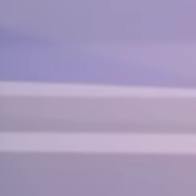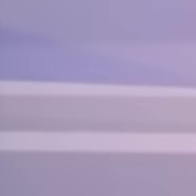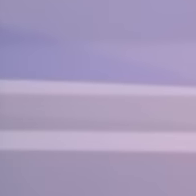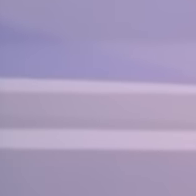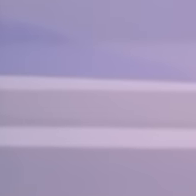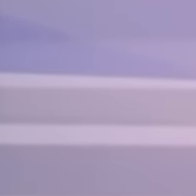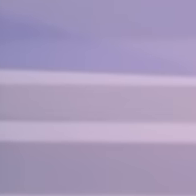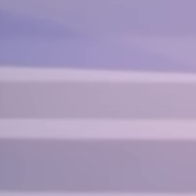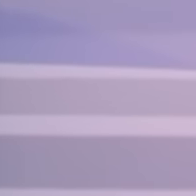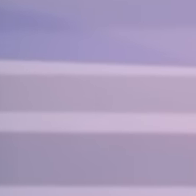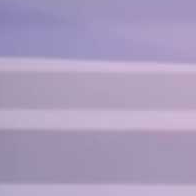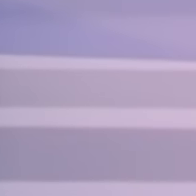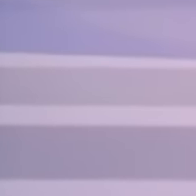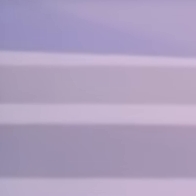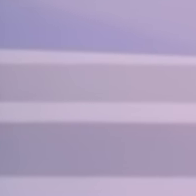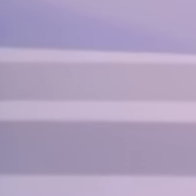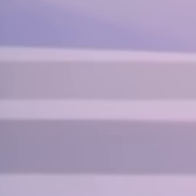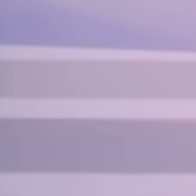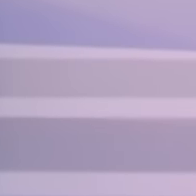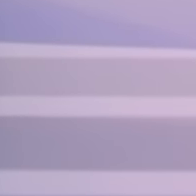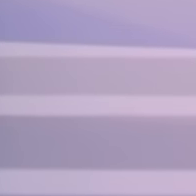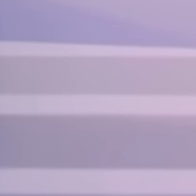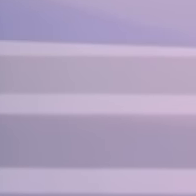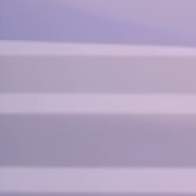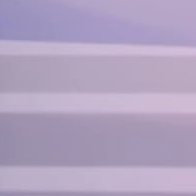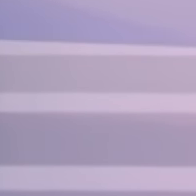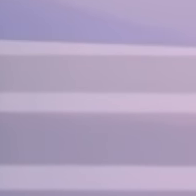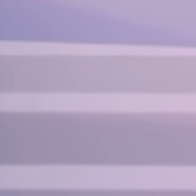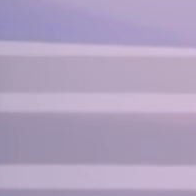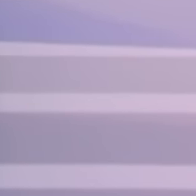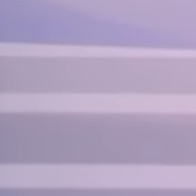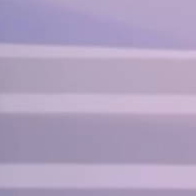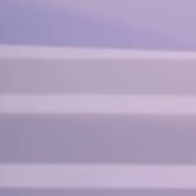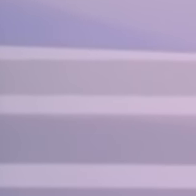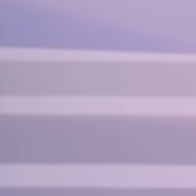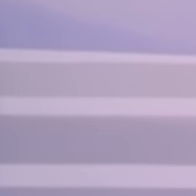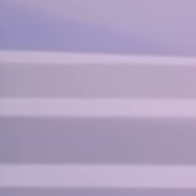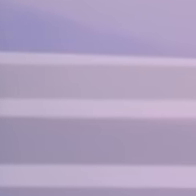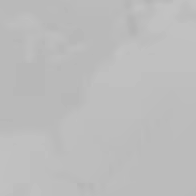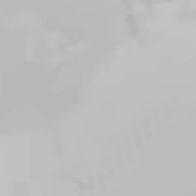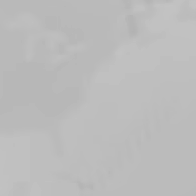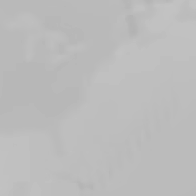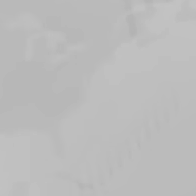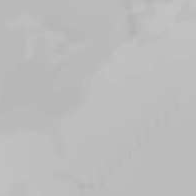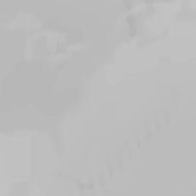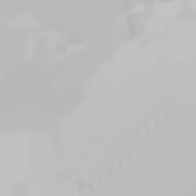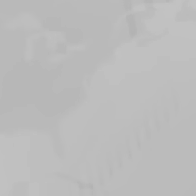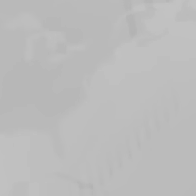abroad, samahan nyo kami sa GMA Pinoy TV at www.gmanews.tv.